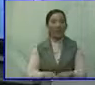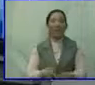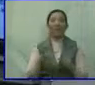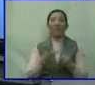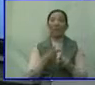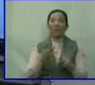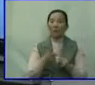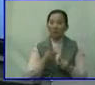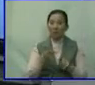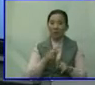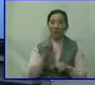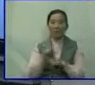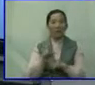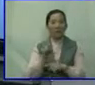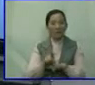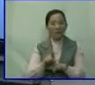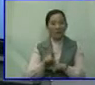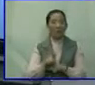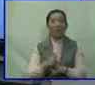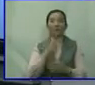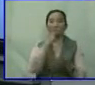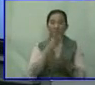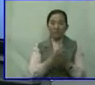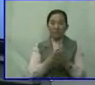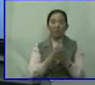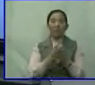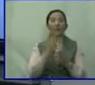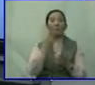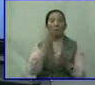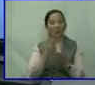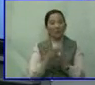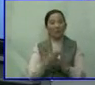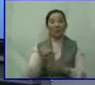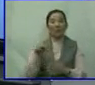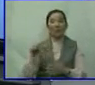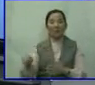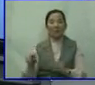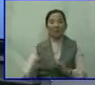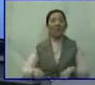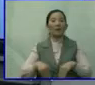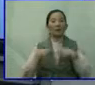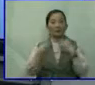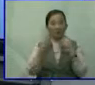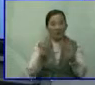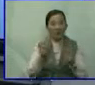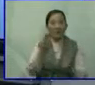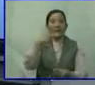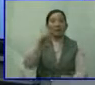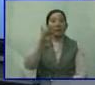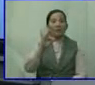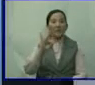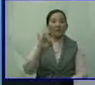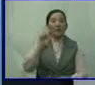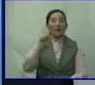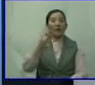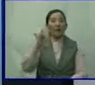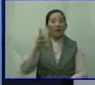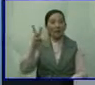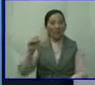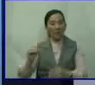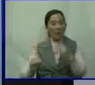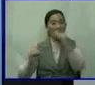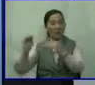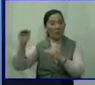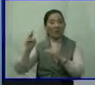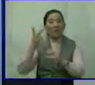Второе задание. Посмотрите, тут дана диаграмма. Диаграмма для